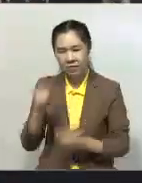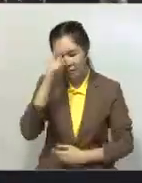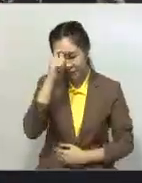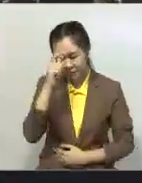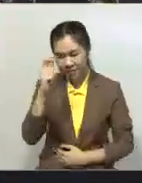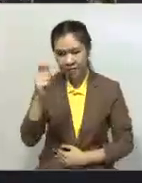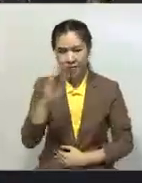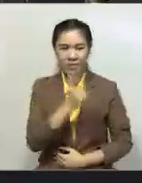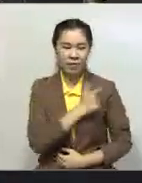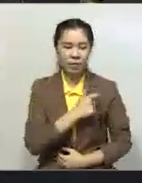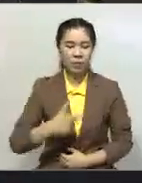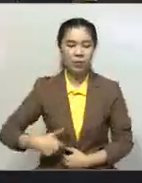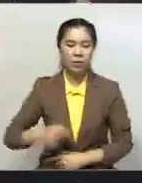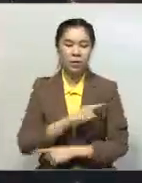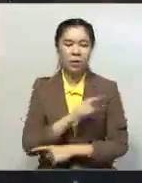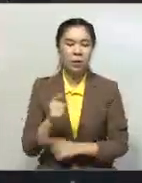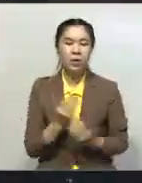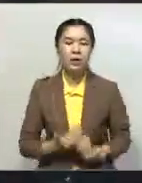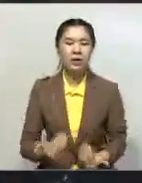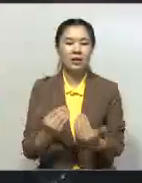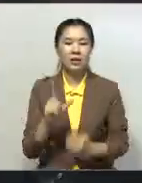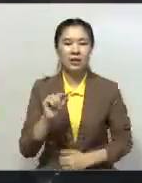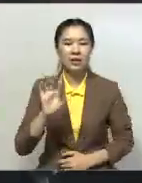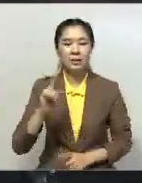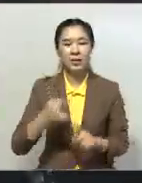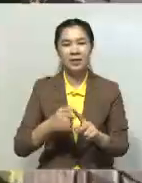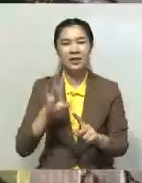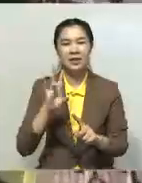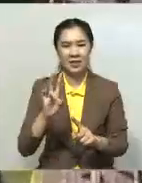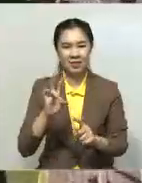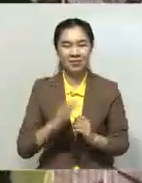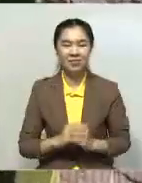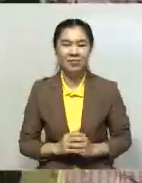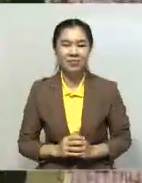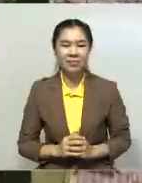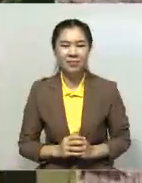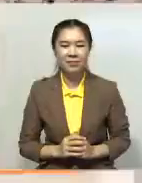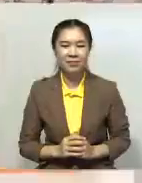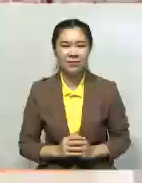จ้าอยู่หัวเนื่องในโอกาสวันเฉลิมพระชนมพรรษา28กรกฎาคมค่ะ